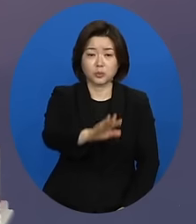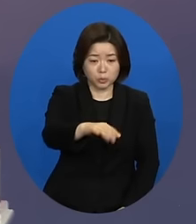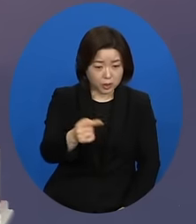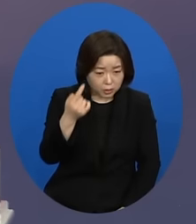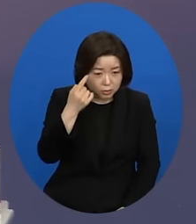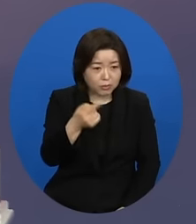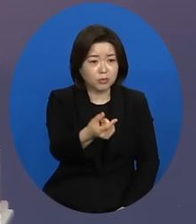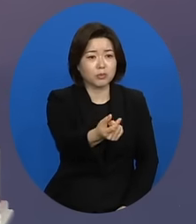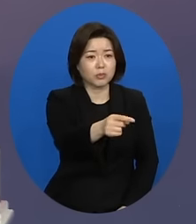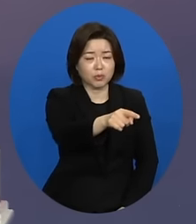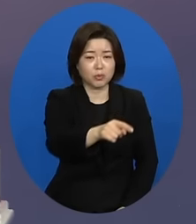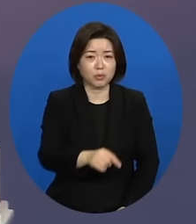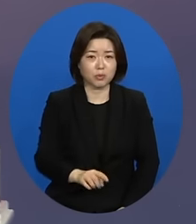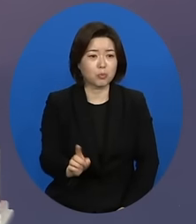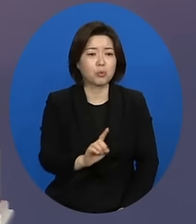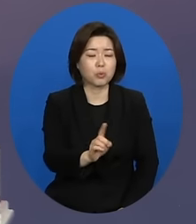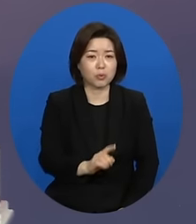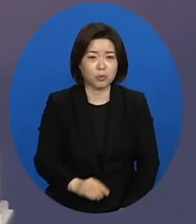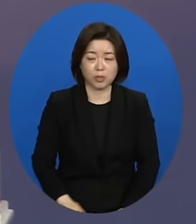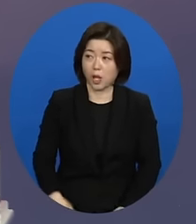있어? 왜요?